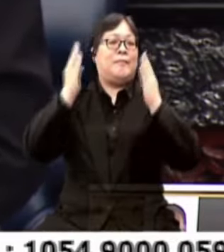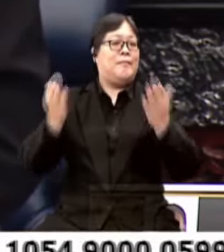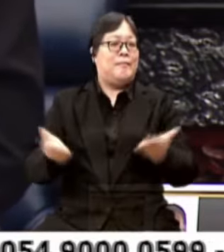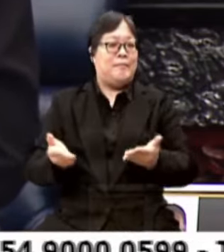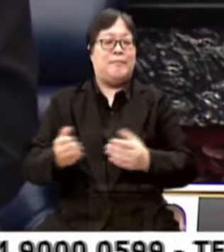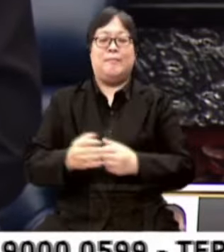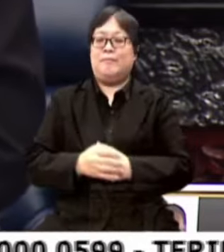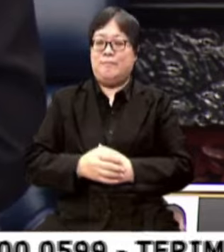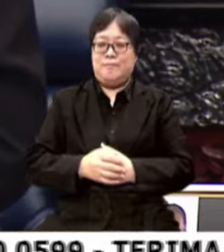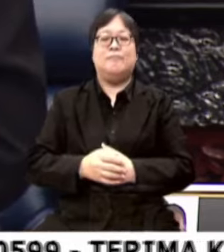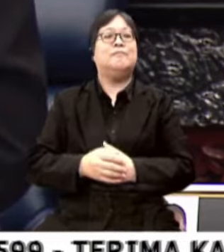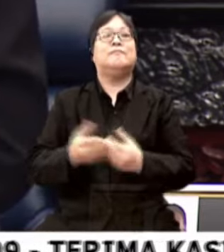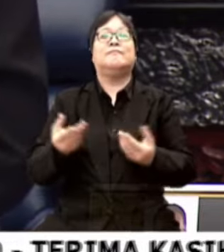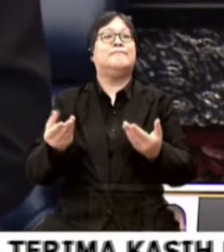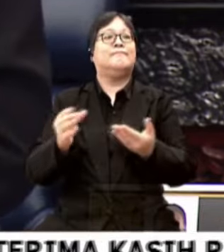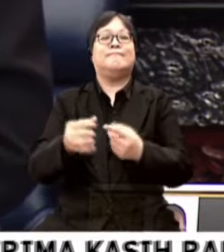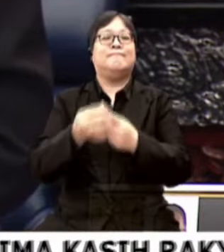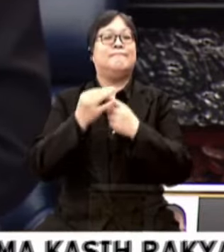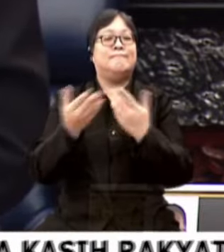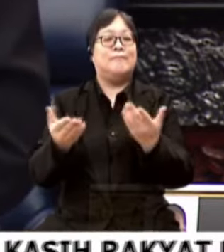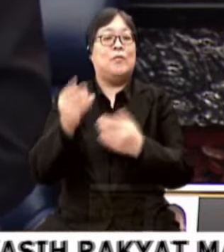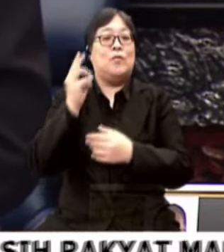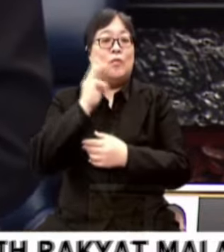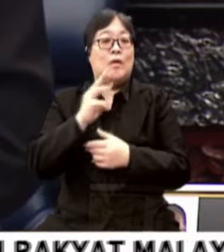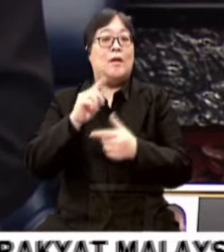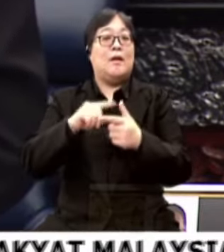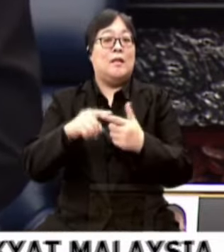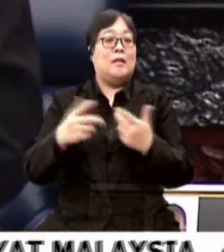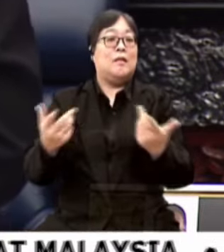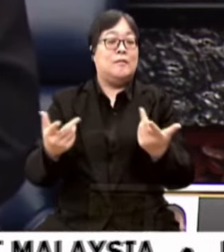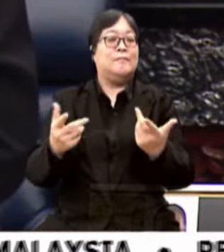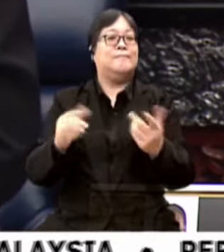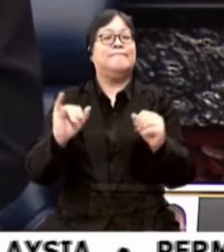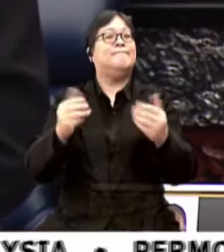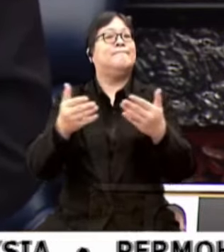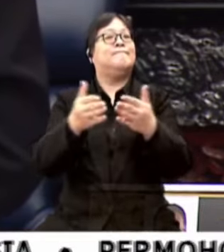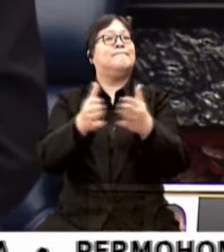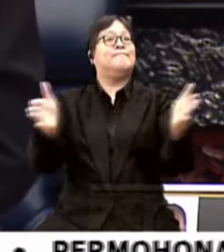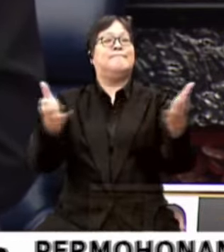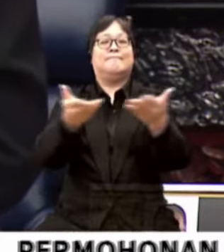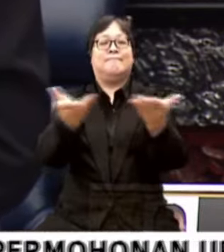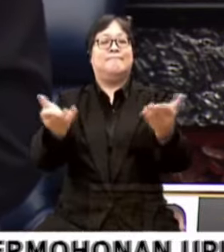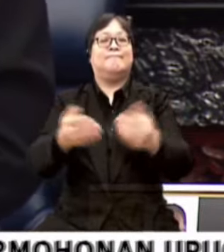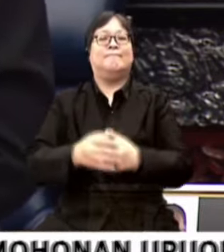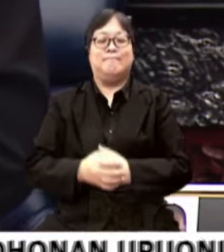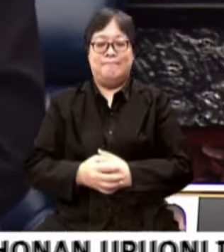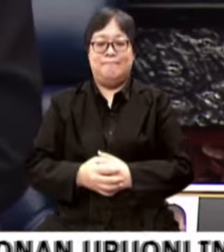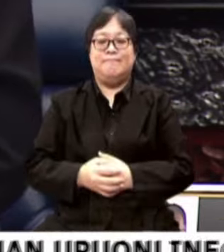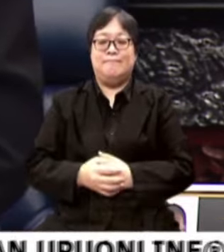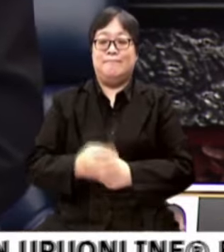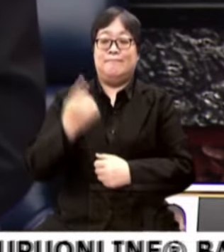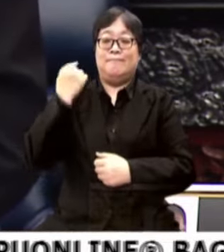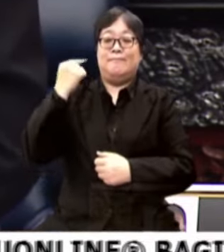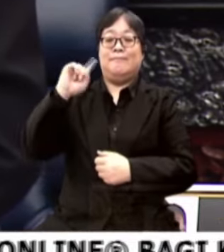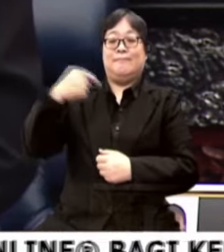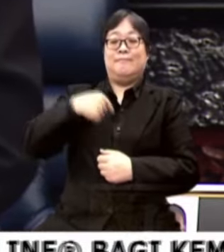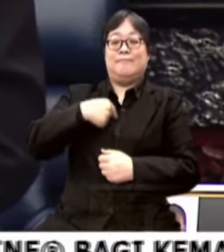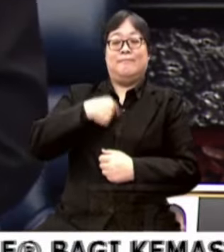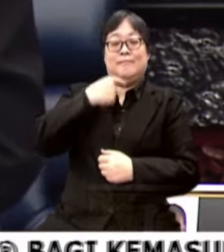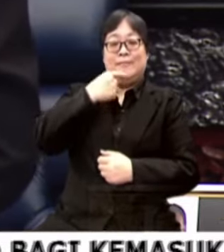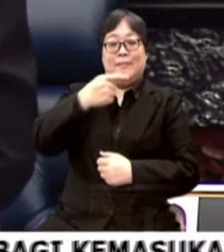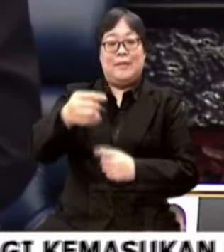sama ada ayahnya dikhususkan oleh wanita ataupun juga terbuka kepada semua yang tadi hanya Saya